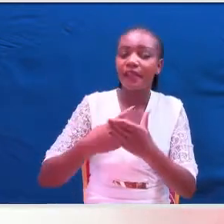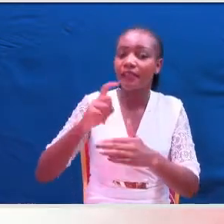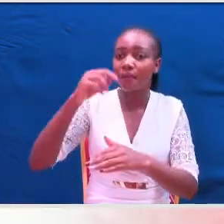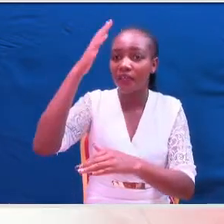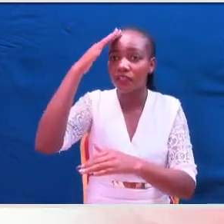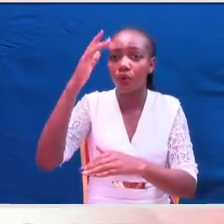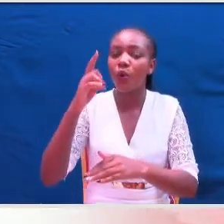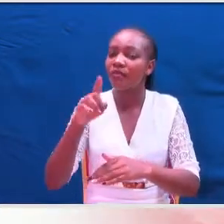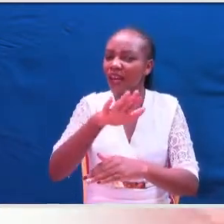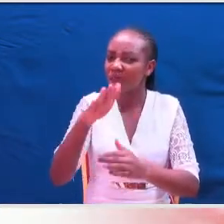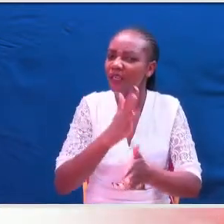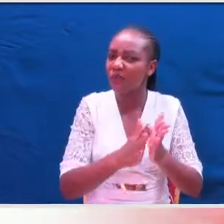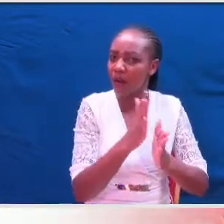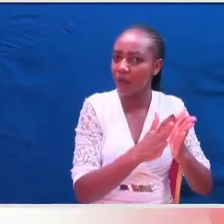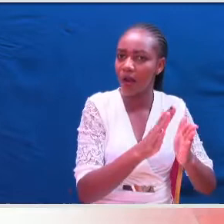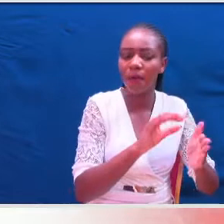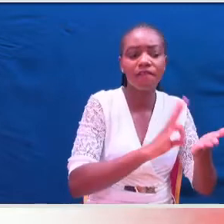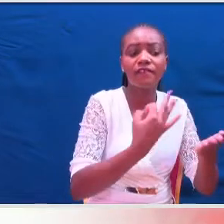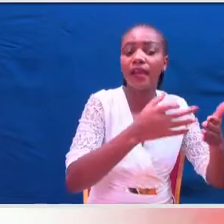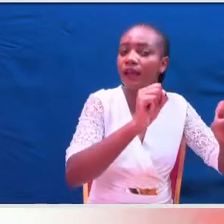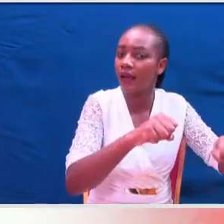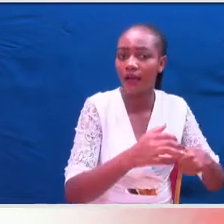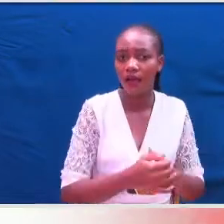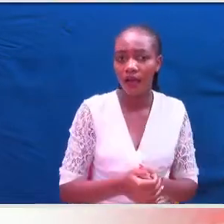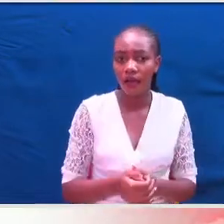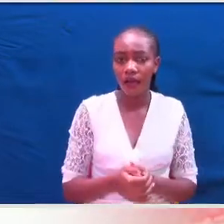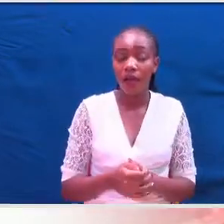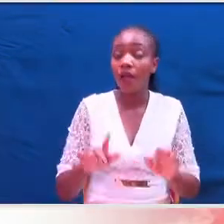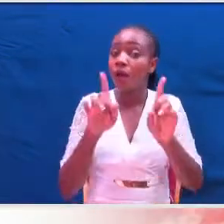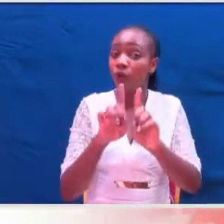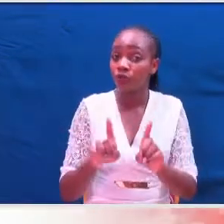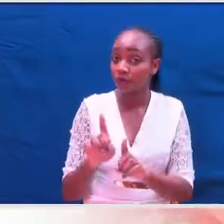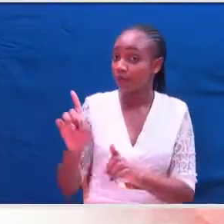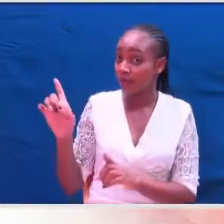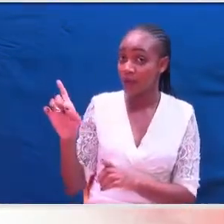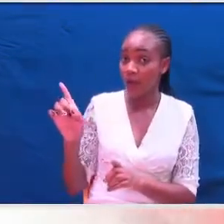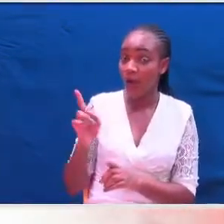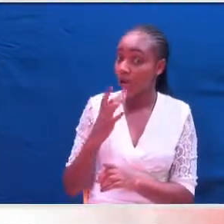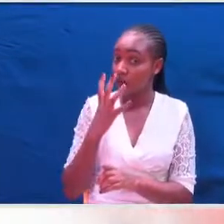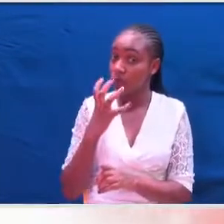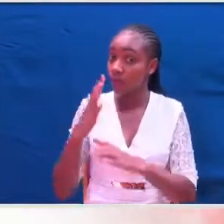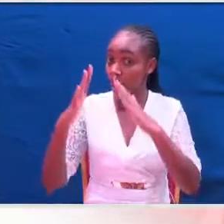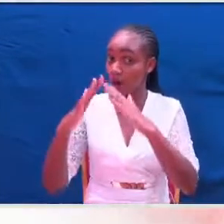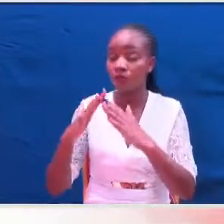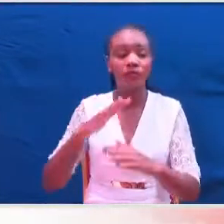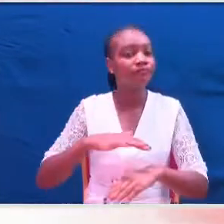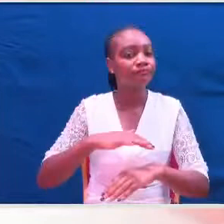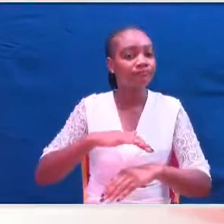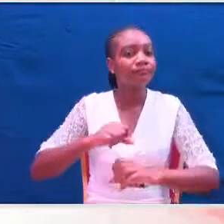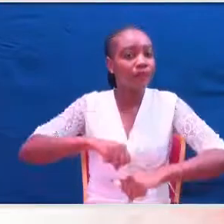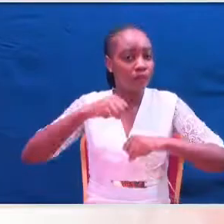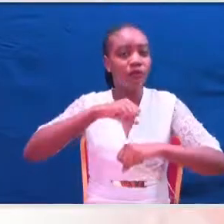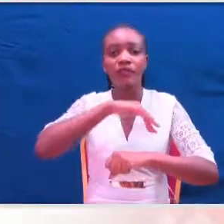hiyo shimu wanatuchimbia watanguka wenyewe. Meanwhile, at Chungwa House, ODM boss Raila Odinga